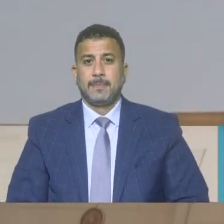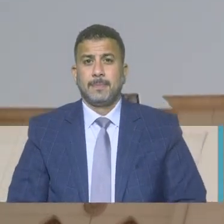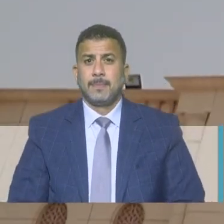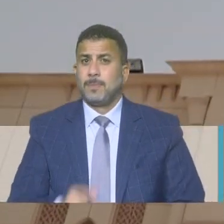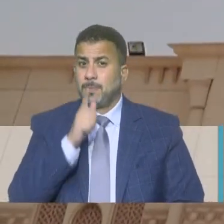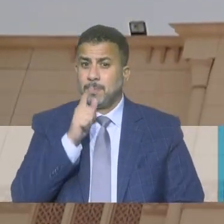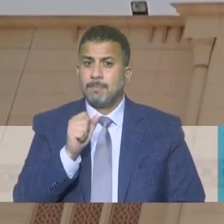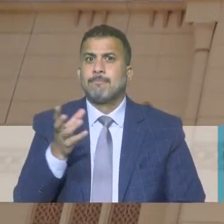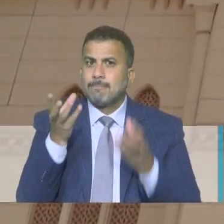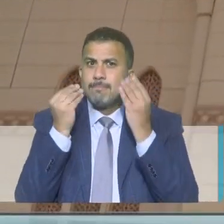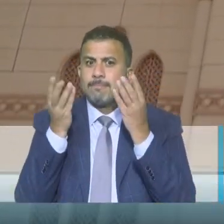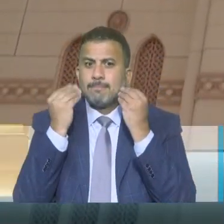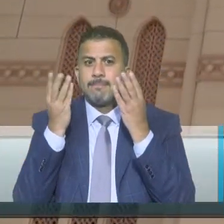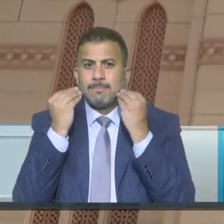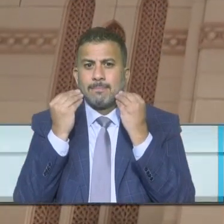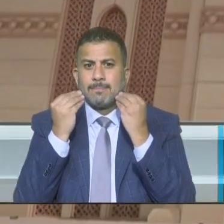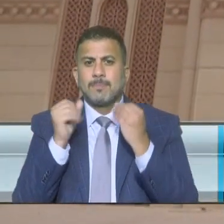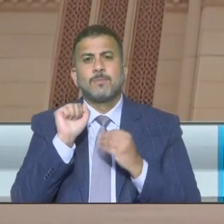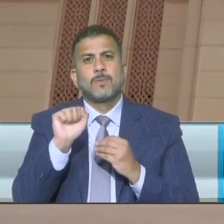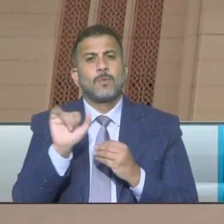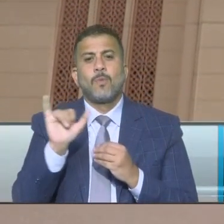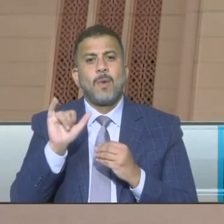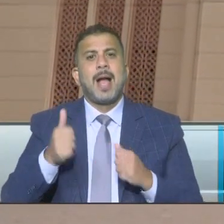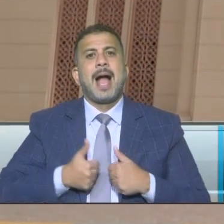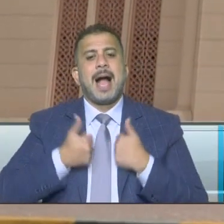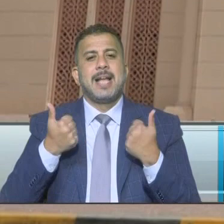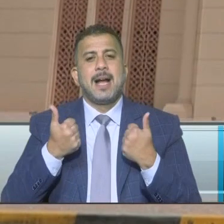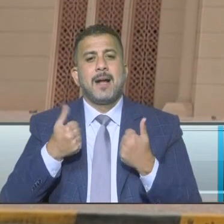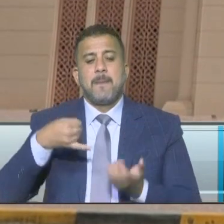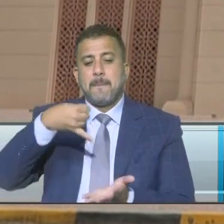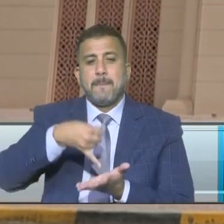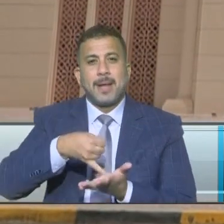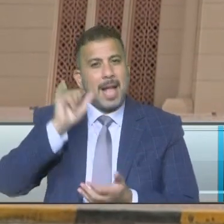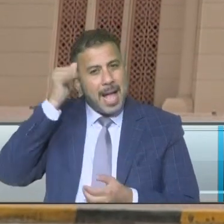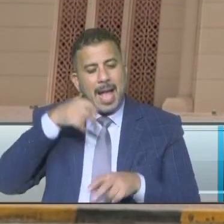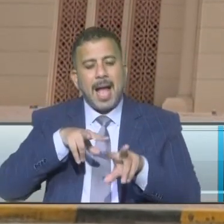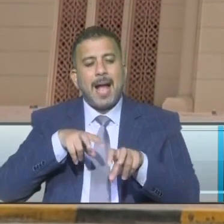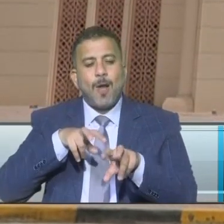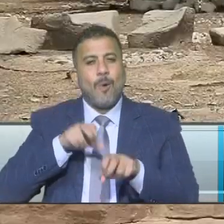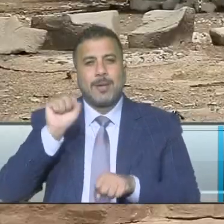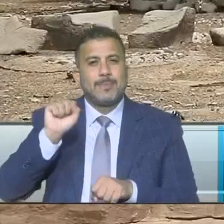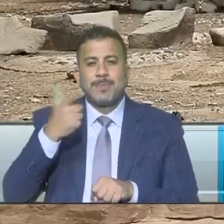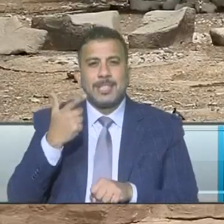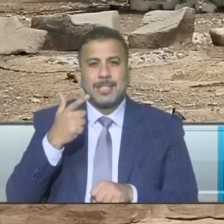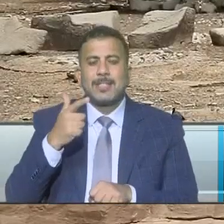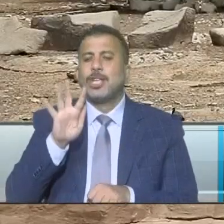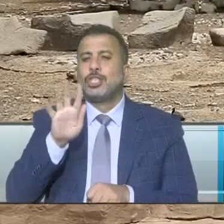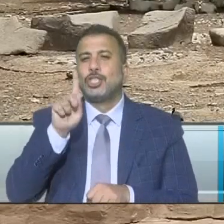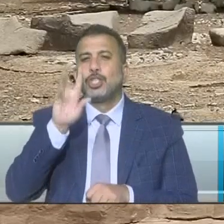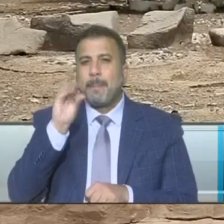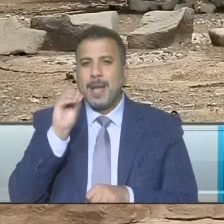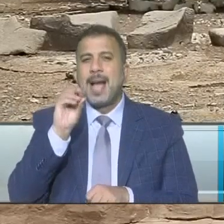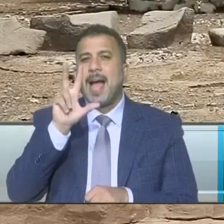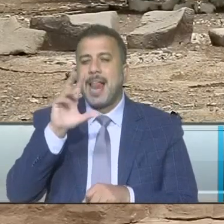واحة من التعرف على تنوع الحياة الطبيعية في مركز حيوانات شبه الجزيرة العربية، فهو